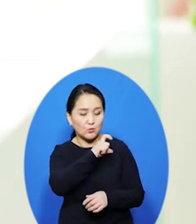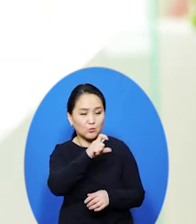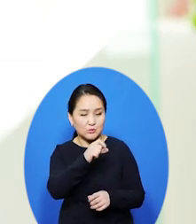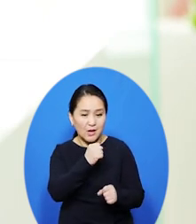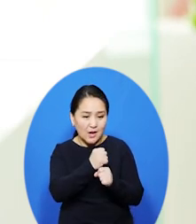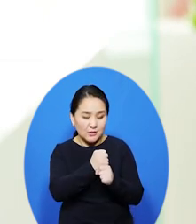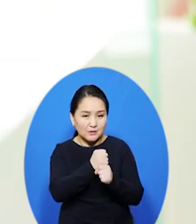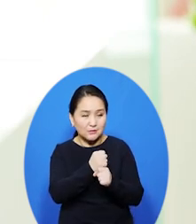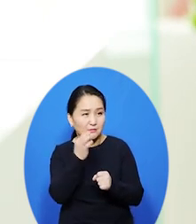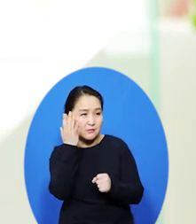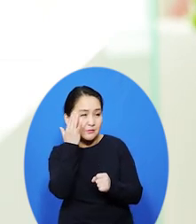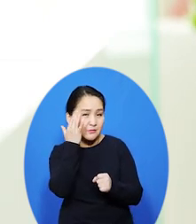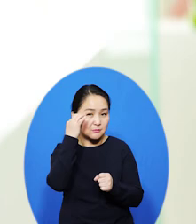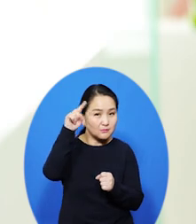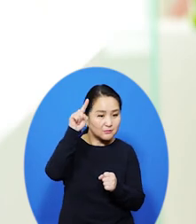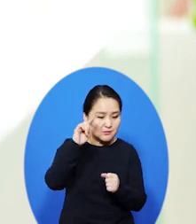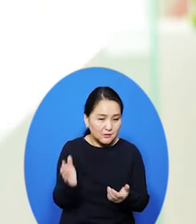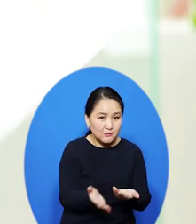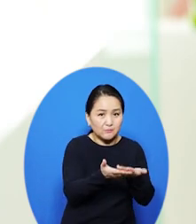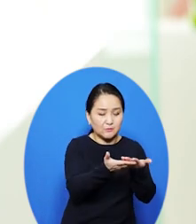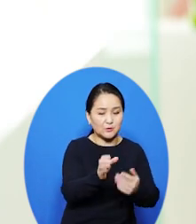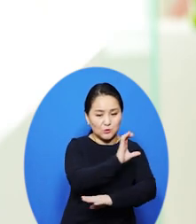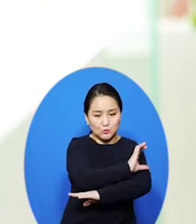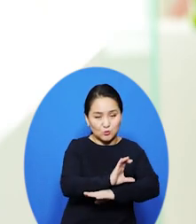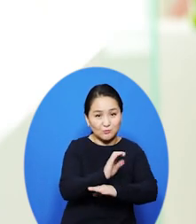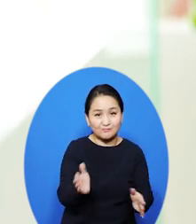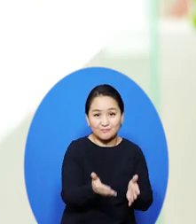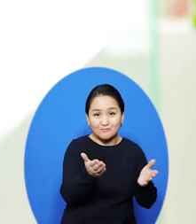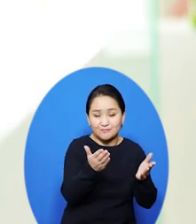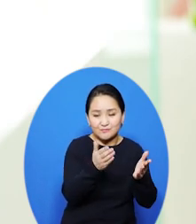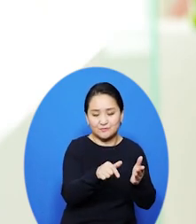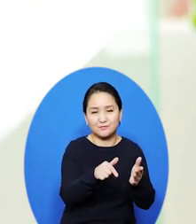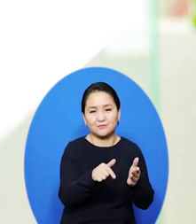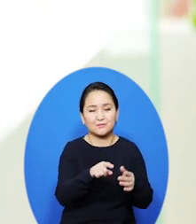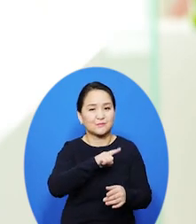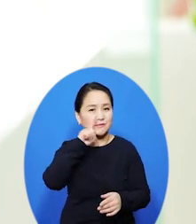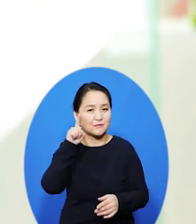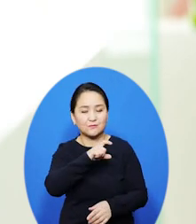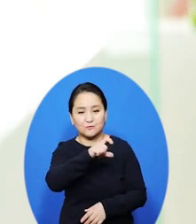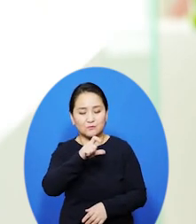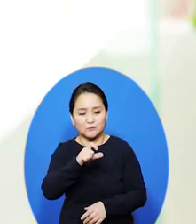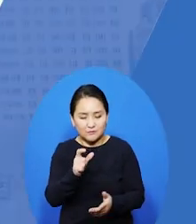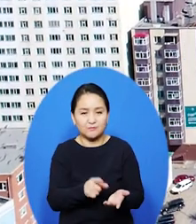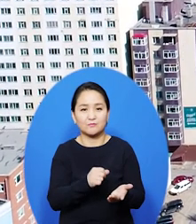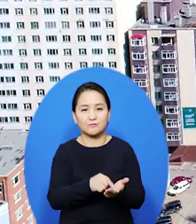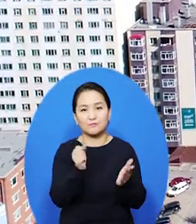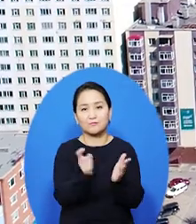бидний дэмжлэг үзүүлээд бас хажуугаар нь сургалтын жоохон явуулаад хөтлөхд бол энэ бол залуучуудад маш